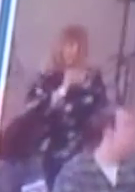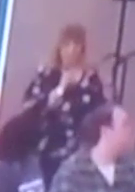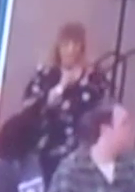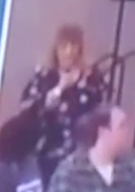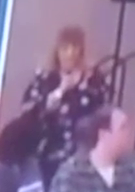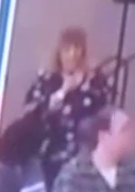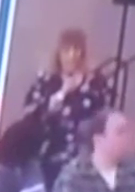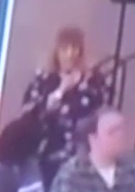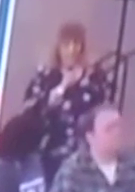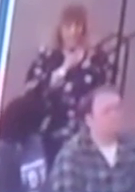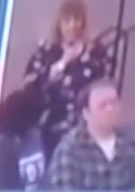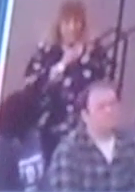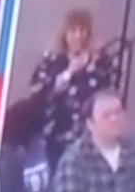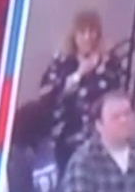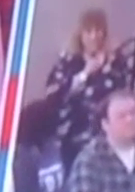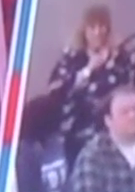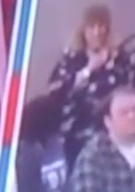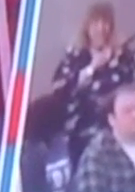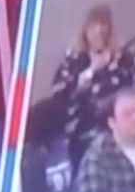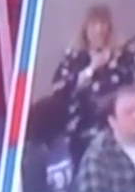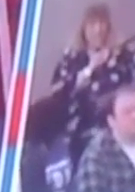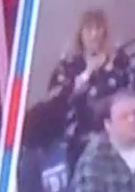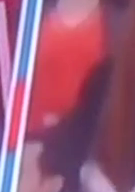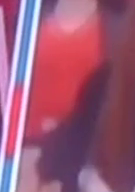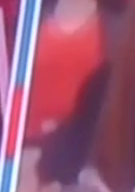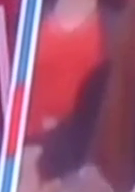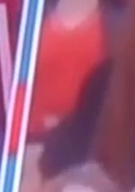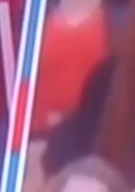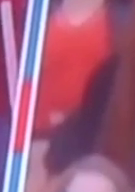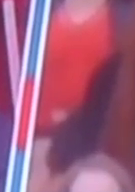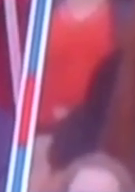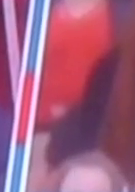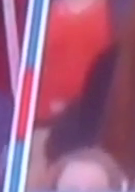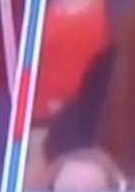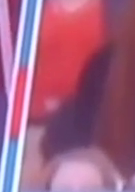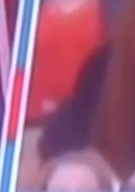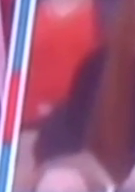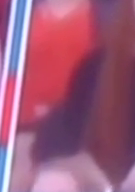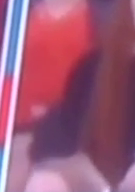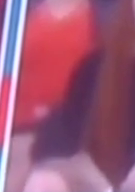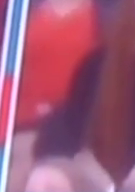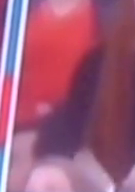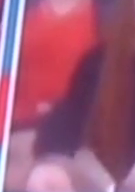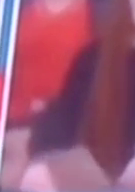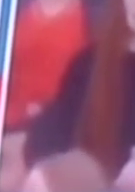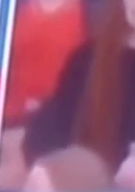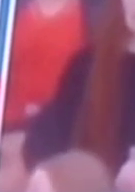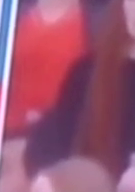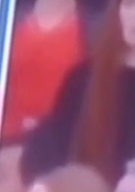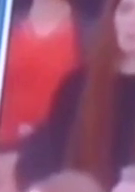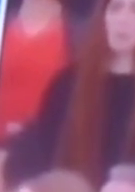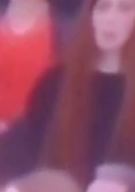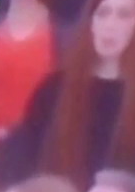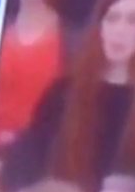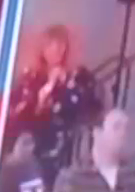θέλουν να επιβάλλουν με το ζόρι το εμβόλιο, με το ζόρι τη μάσκα, με το ζόρι οτιδήποτε, με το ζόρι λες και αυτοί είναι οι θεοί οι οποίοι